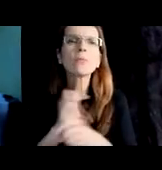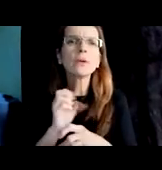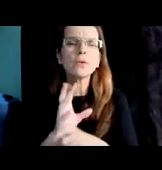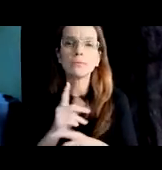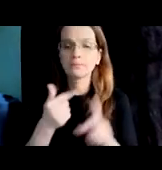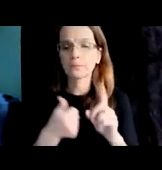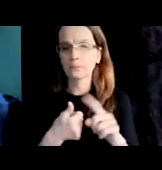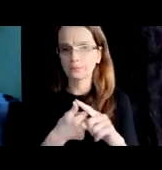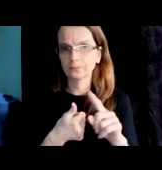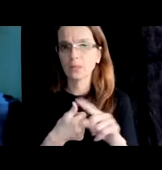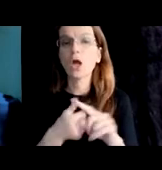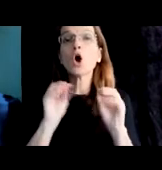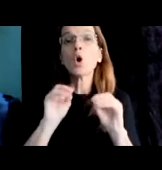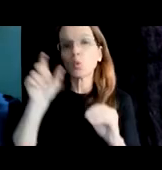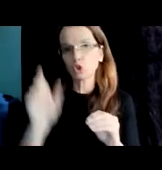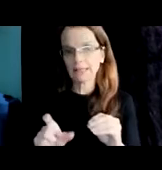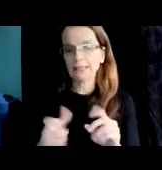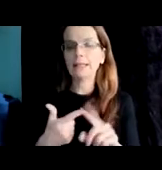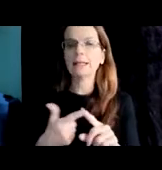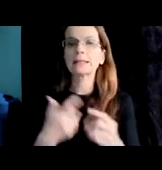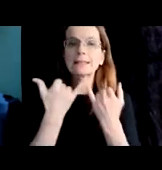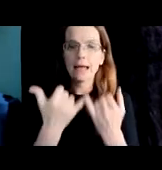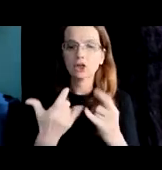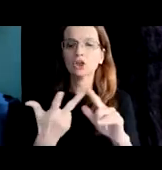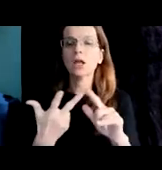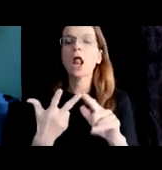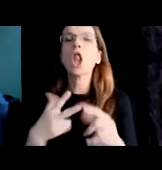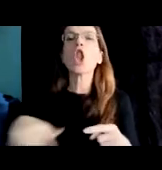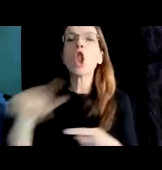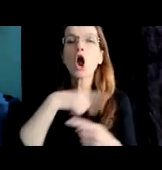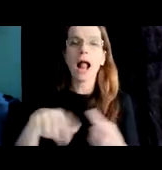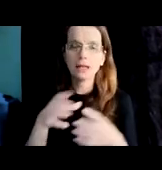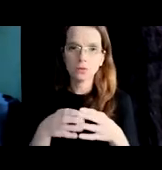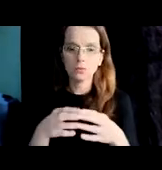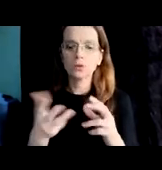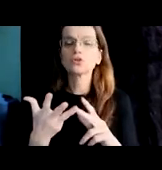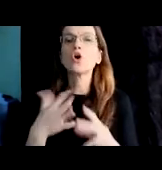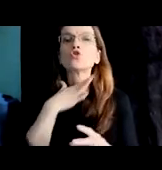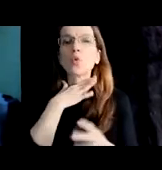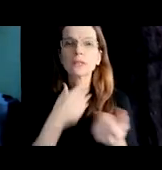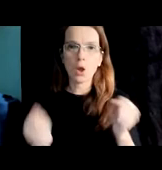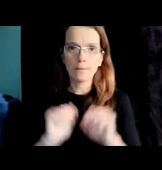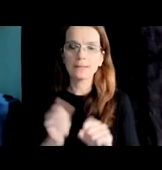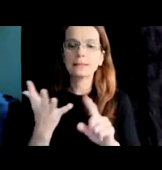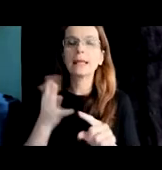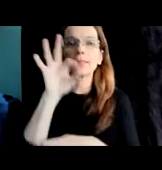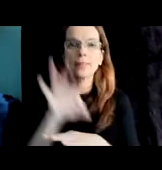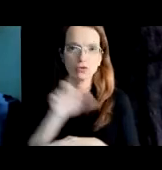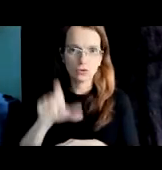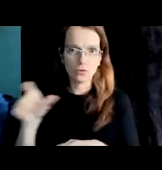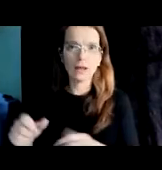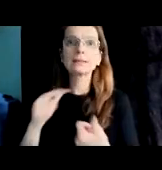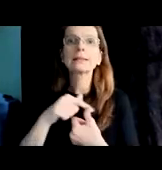so prav gotovo učitelji, starši, lokalna skupnost, šolske oblasti, načrtovalci in